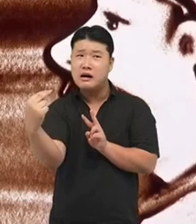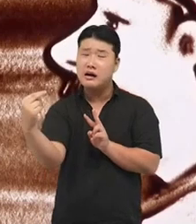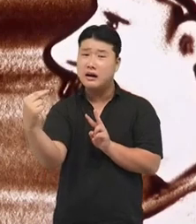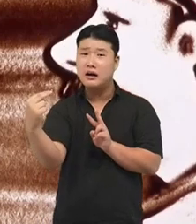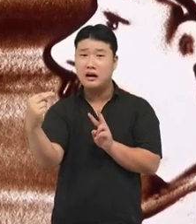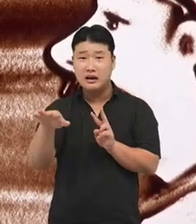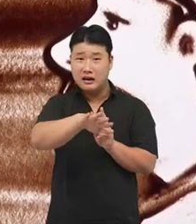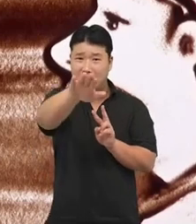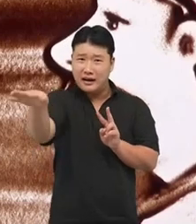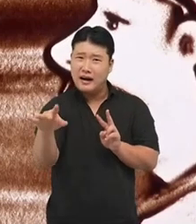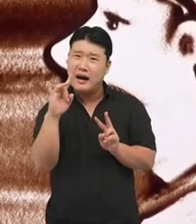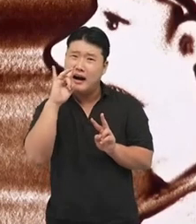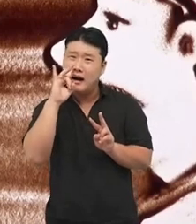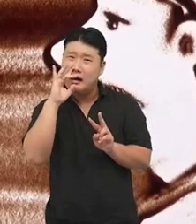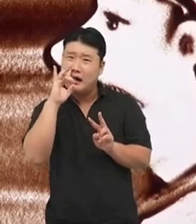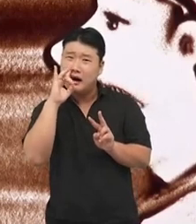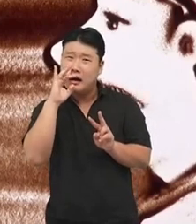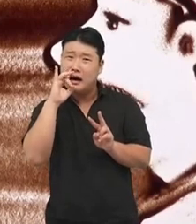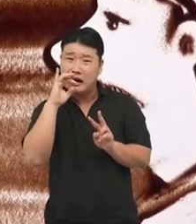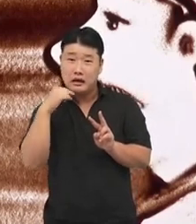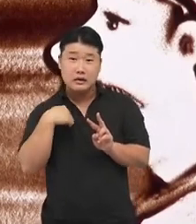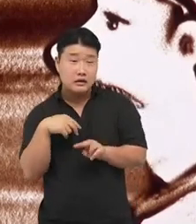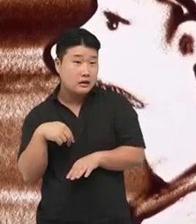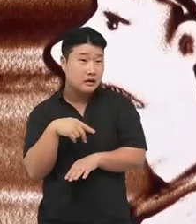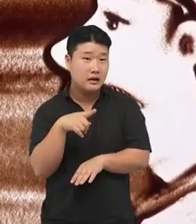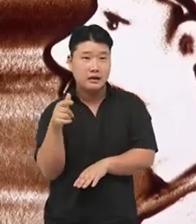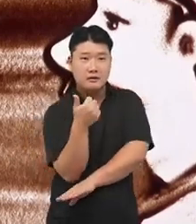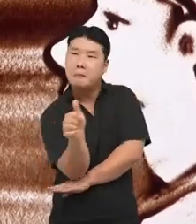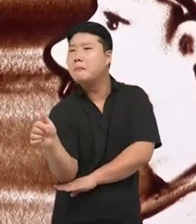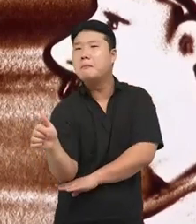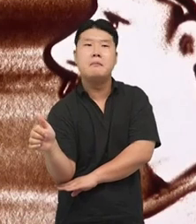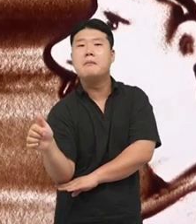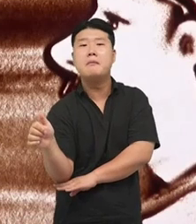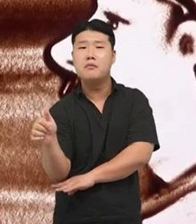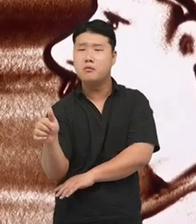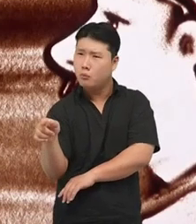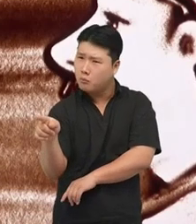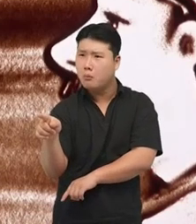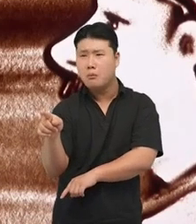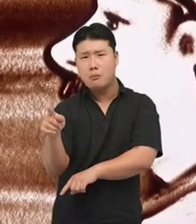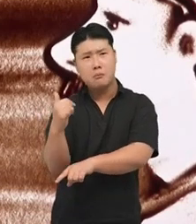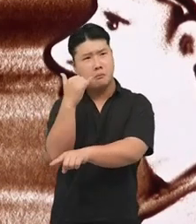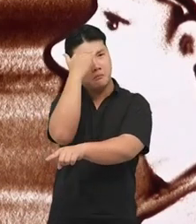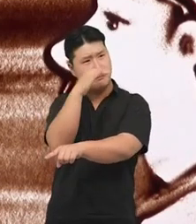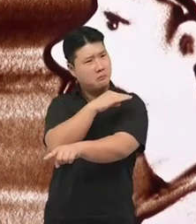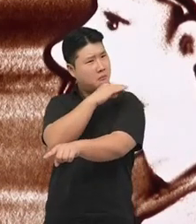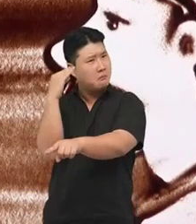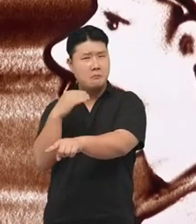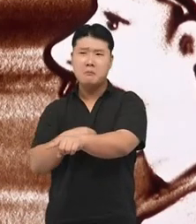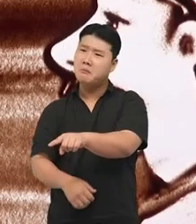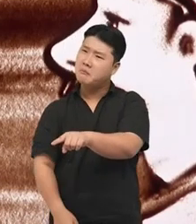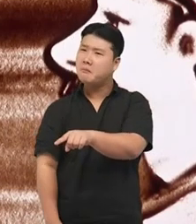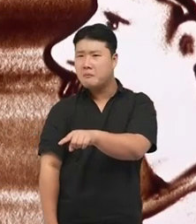하지만 조선의 양반들은 아무리 궁금해도 내가 지나갈 동안 등을 돌린 채 서 있는다네. 그것이 진정한